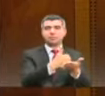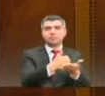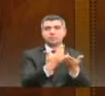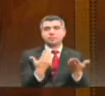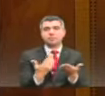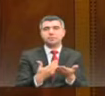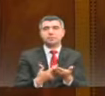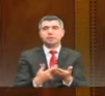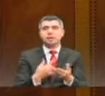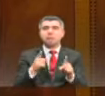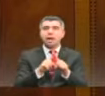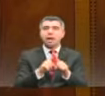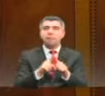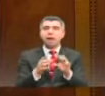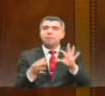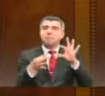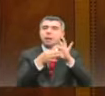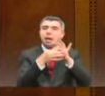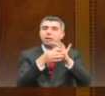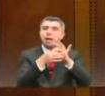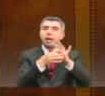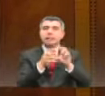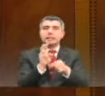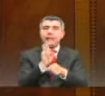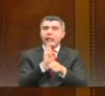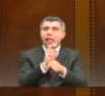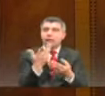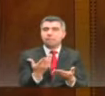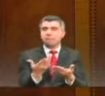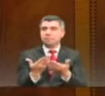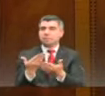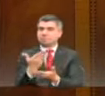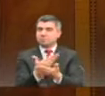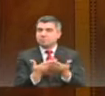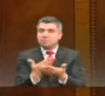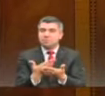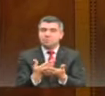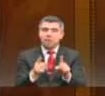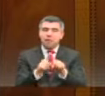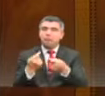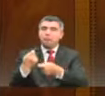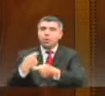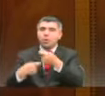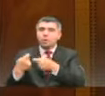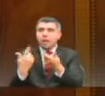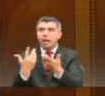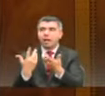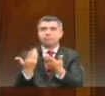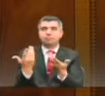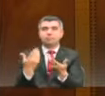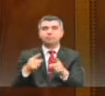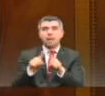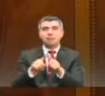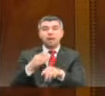تطوير آليات تمويلية ملائمة، تشجيع الترويج والتسويق، الرفع من